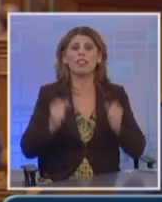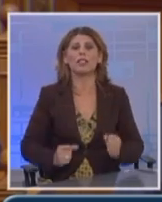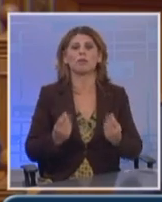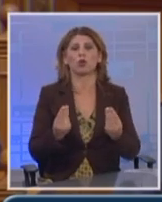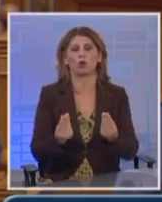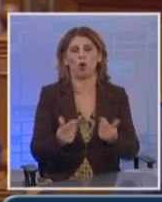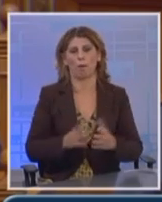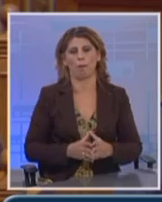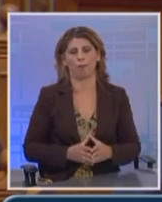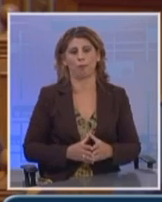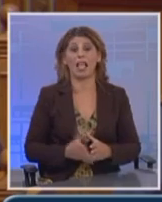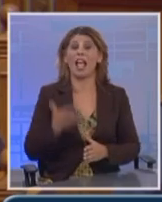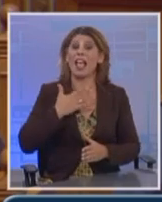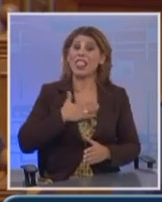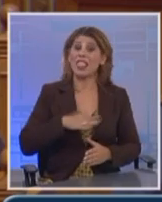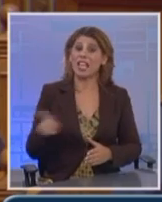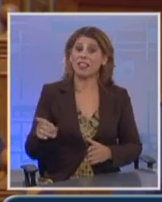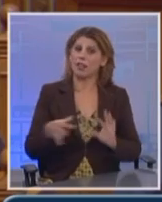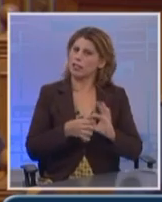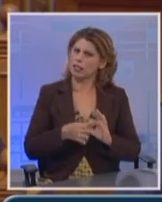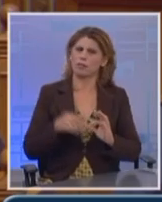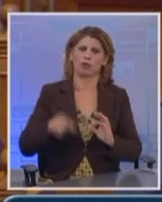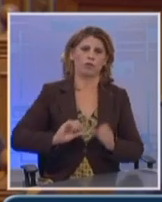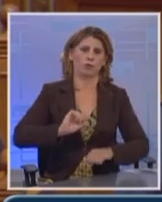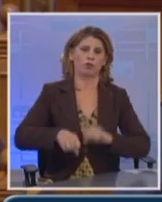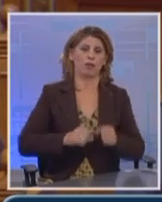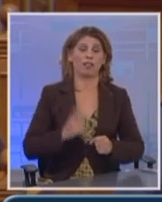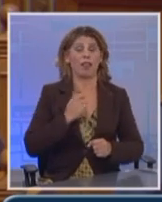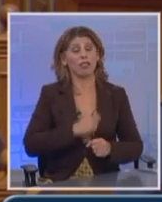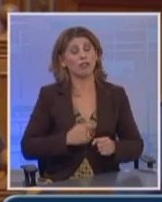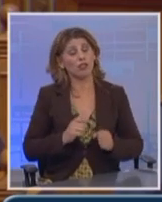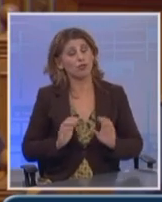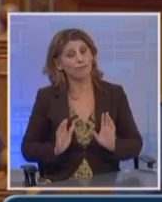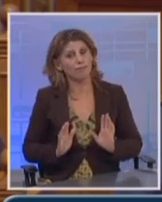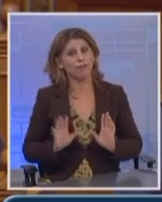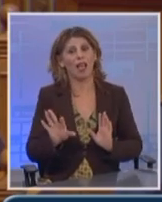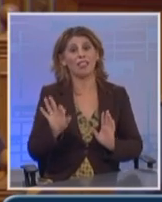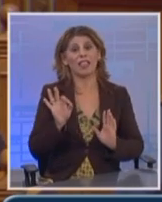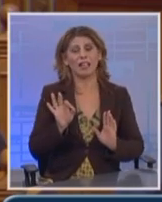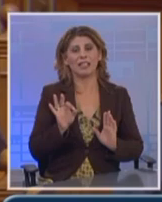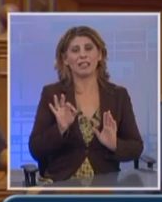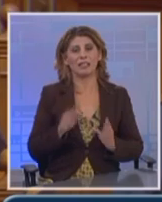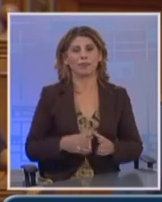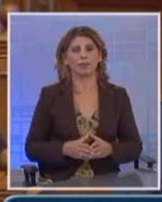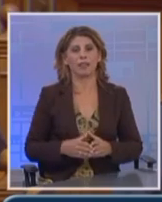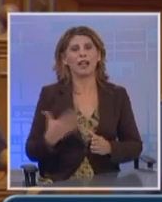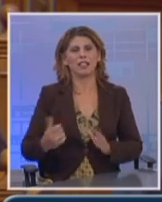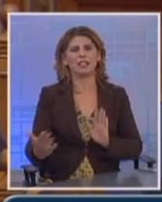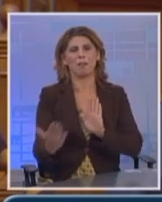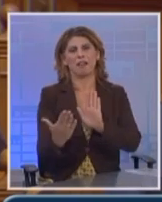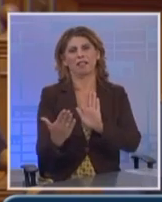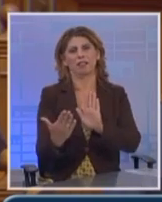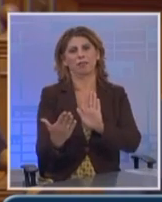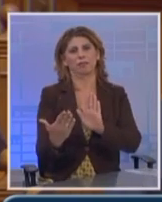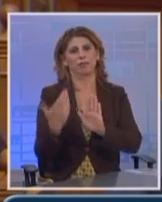τρόπο. Θα ήθελα να ήσασταν σύμμαχος σε αυτή την προσπάθεια. Δυστυχώς επιλέξατε να είσαστε απέναντι.